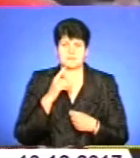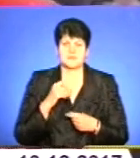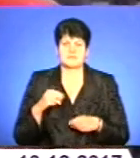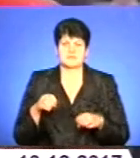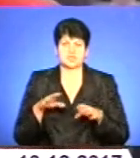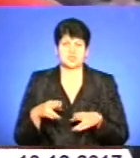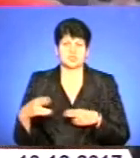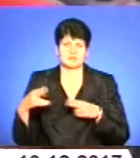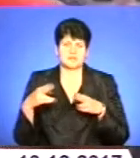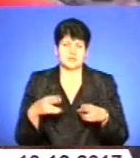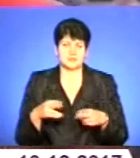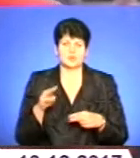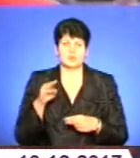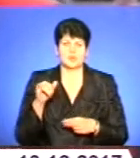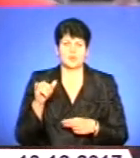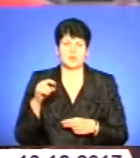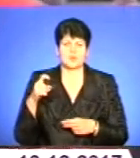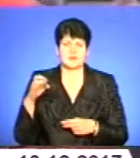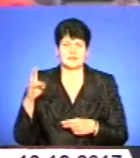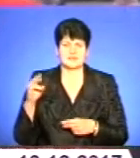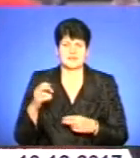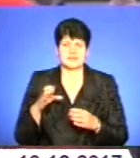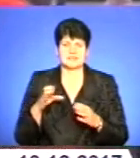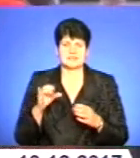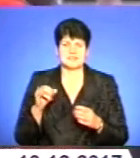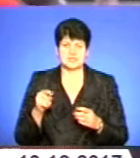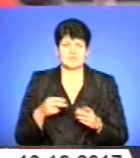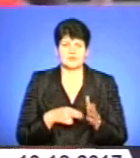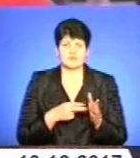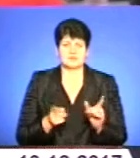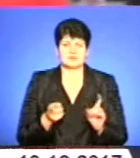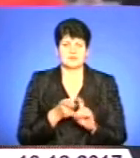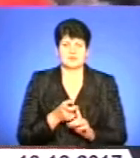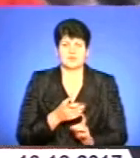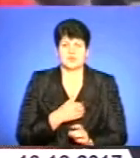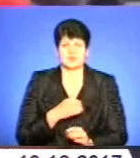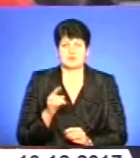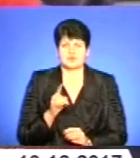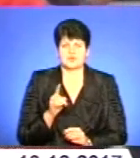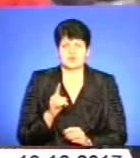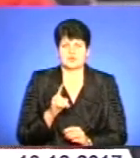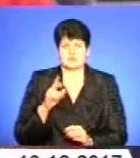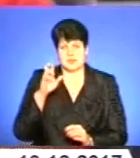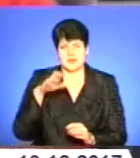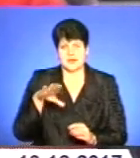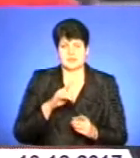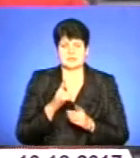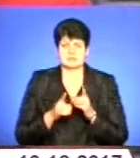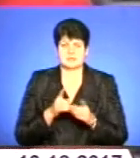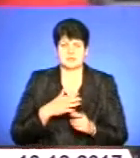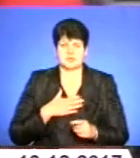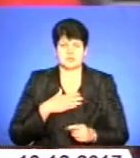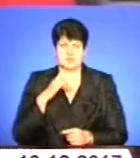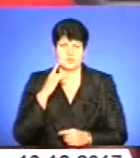бо Труханівська Січ – це потяг єднання. Ми хочемо, щоб країну змінила наша